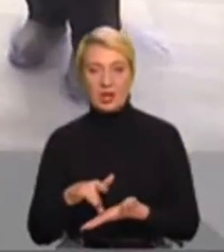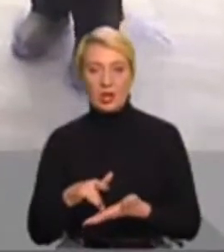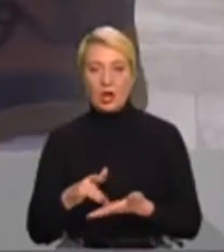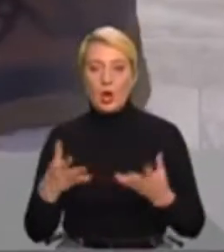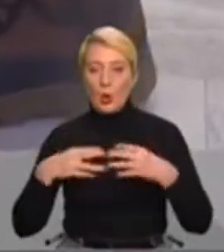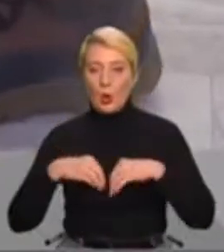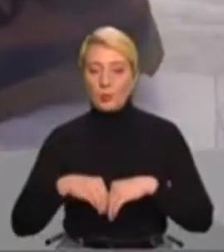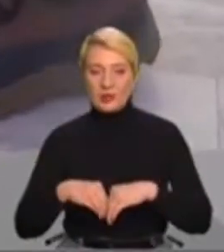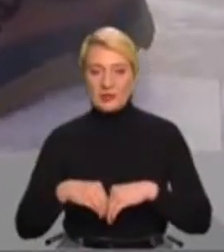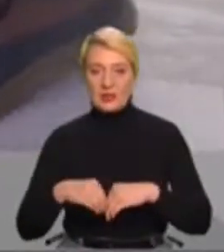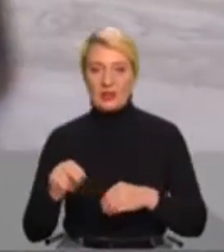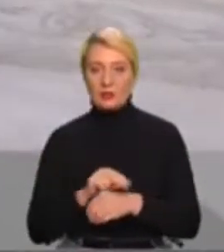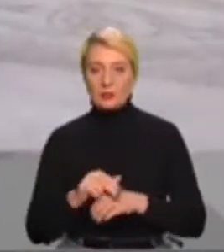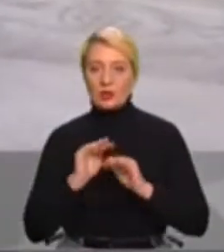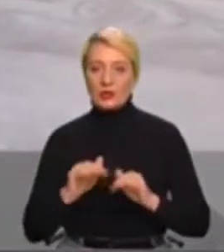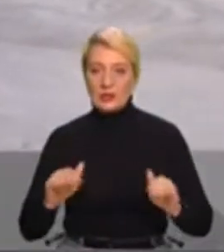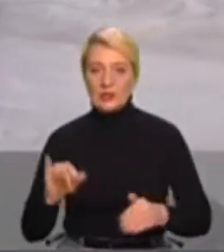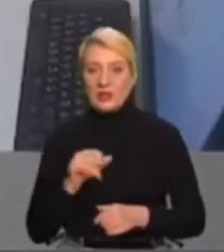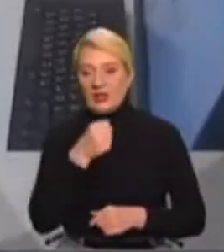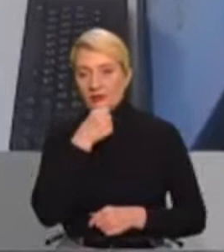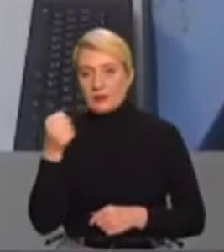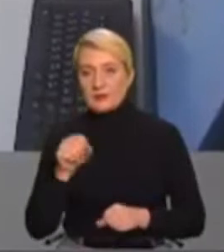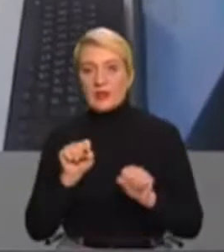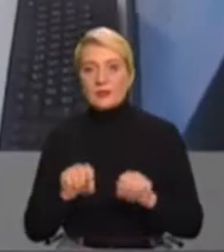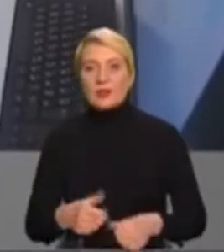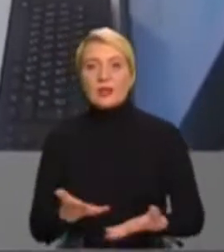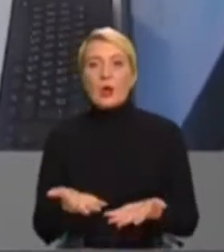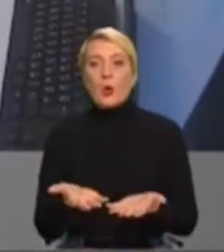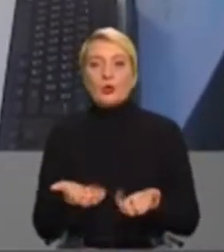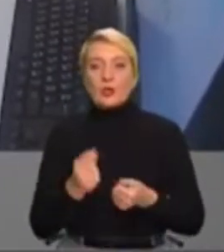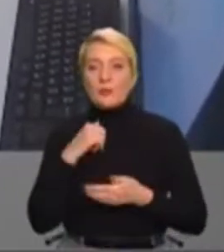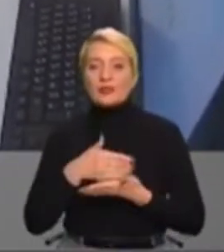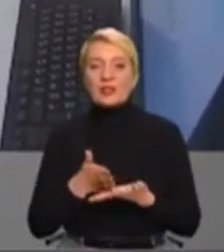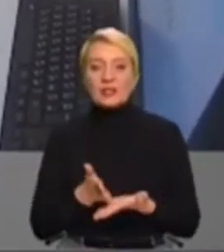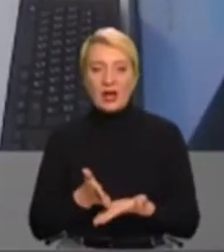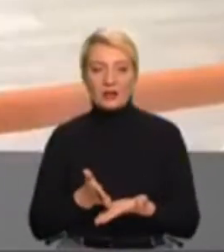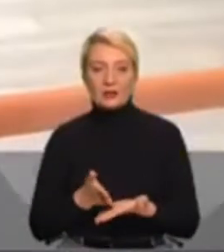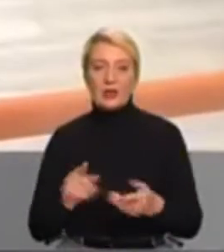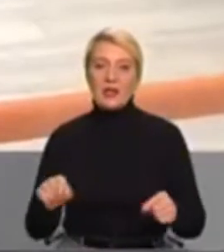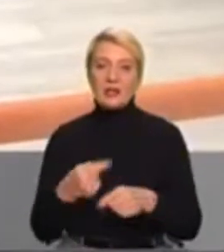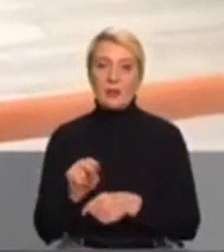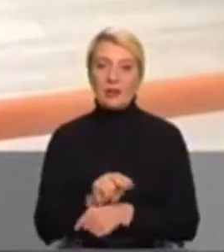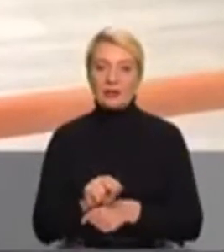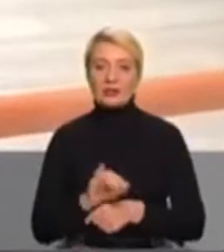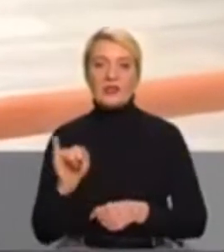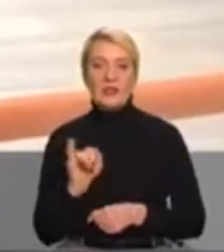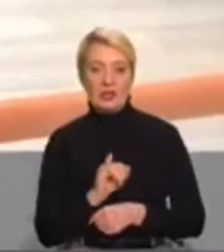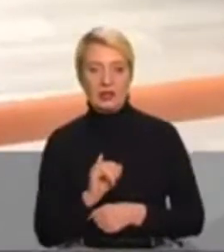для того, щоб дітки і дорослі змогли отримати якісну послугу, як реабілітаційну, так, звісно, і